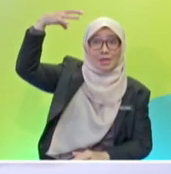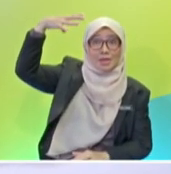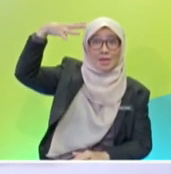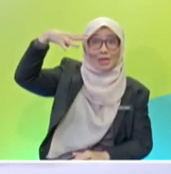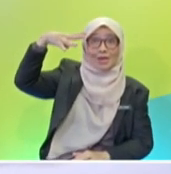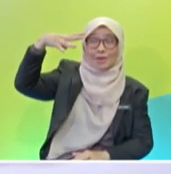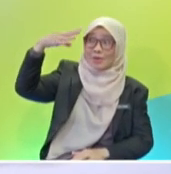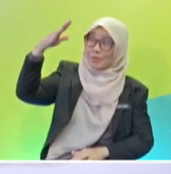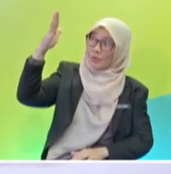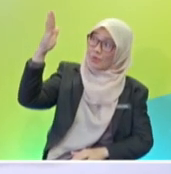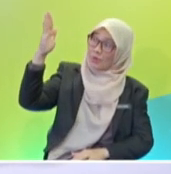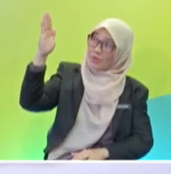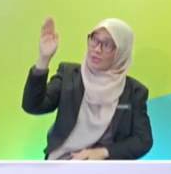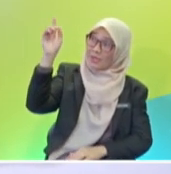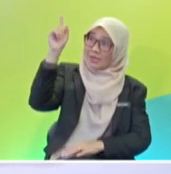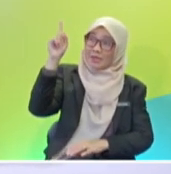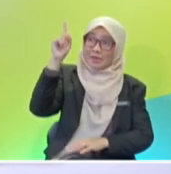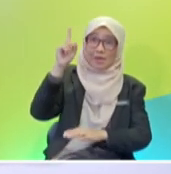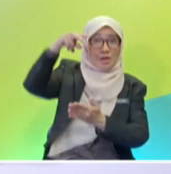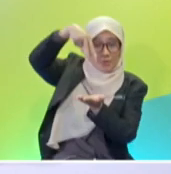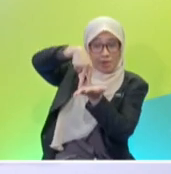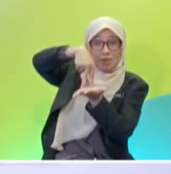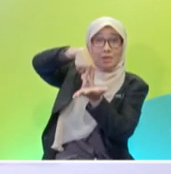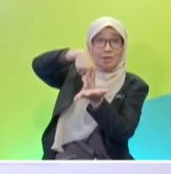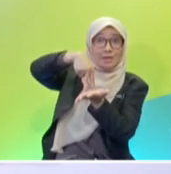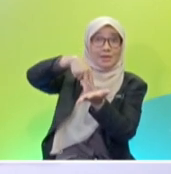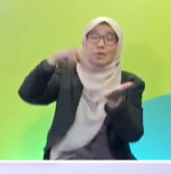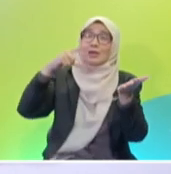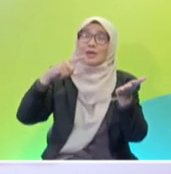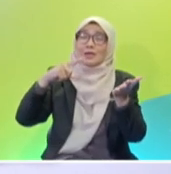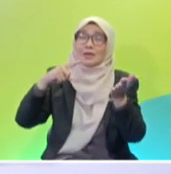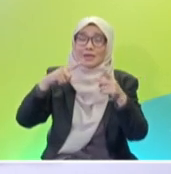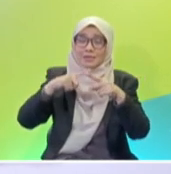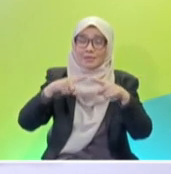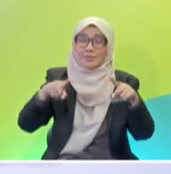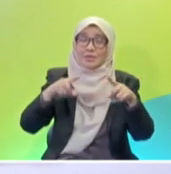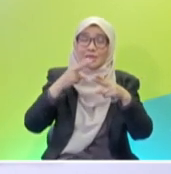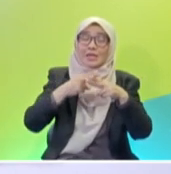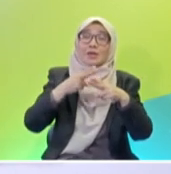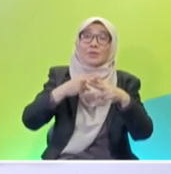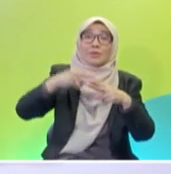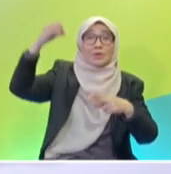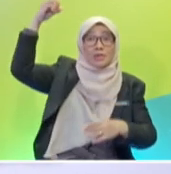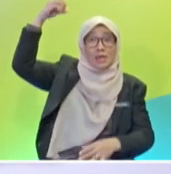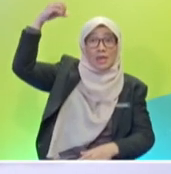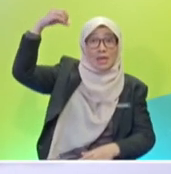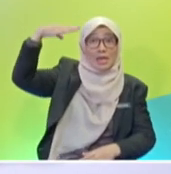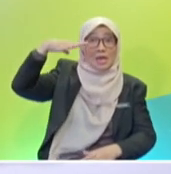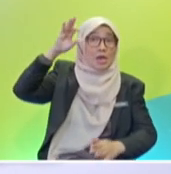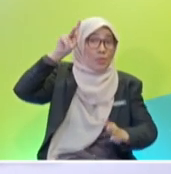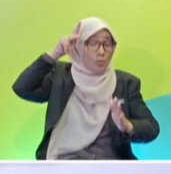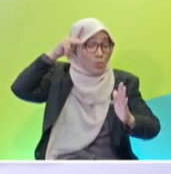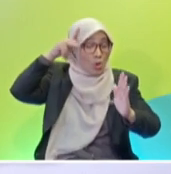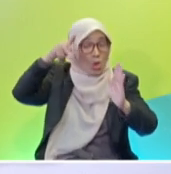berdiri. Lampu. Memang kita guna lampu berdiri. Tapi kita namakan lampu ini ialah lampu